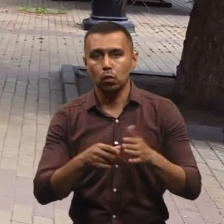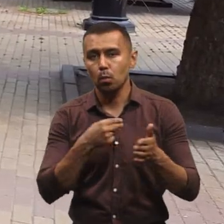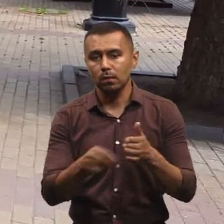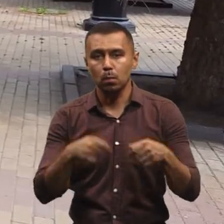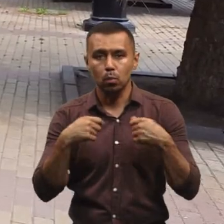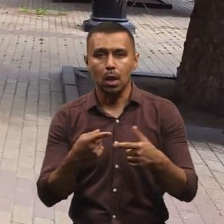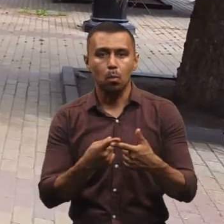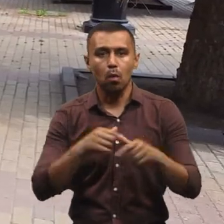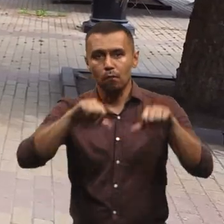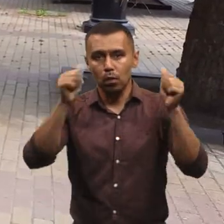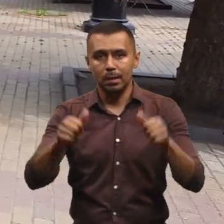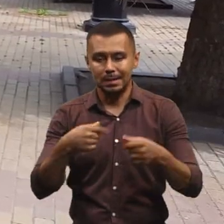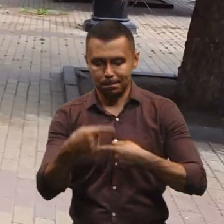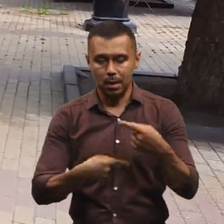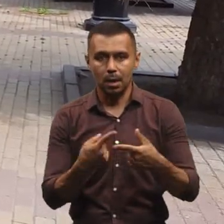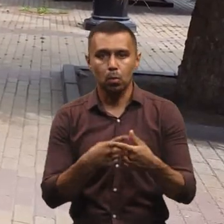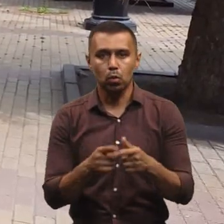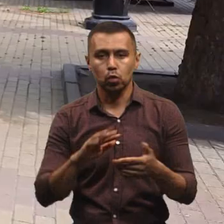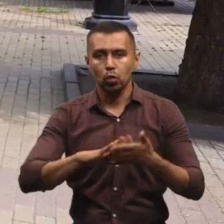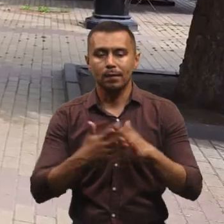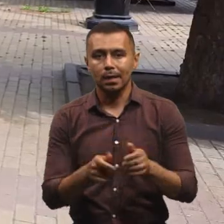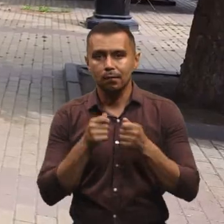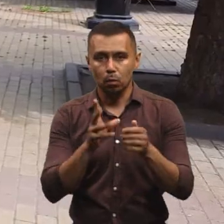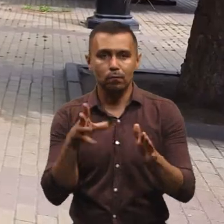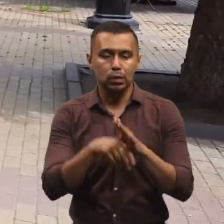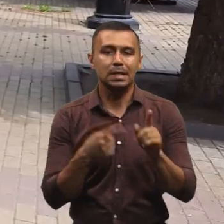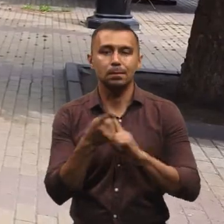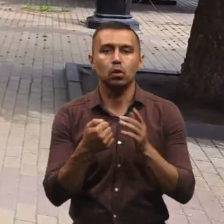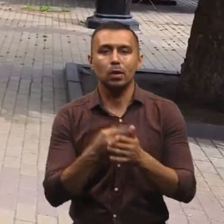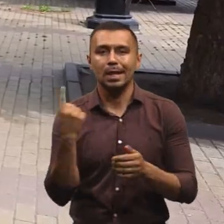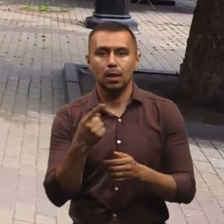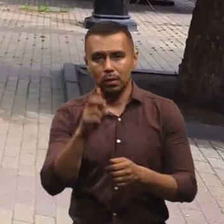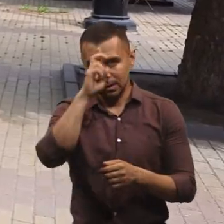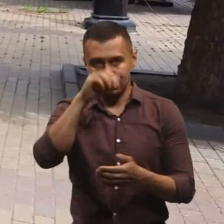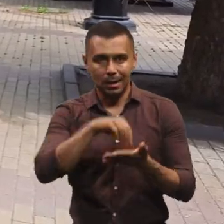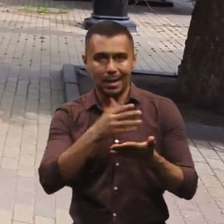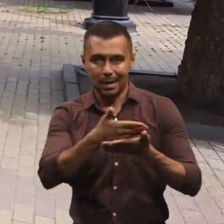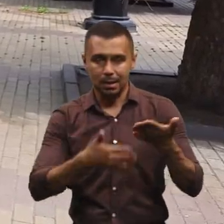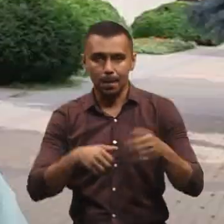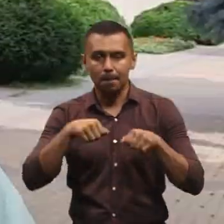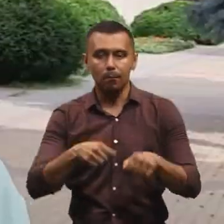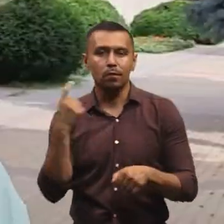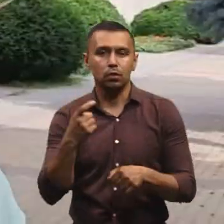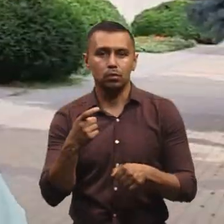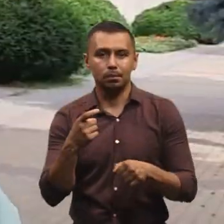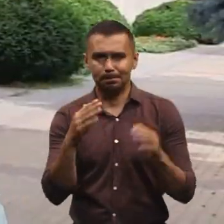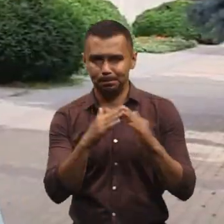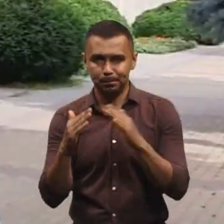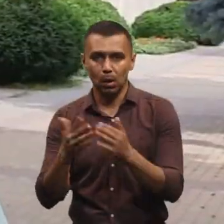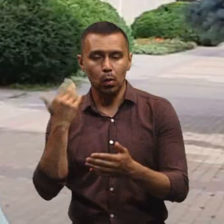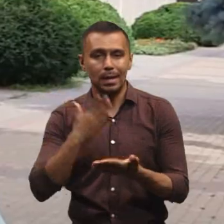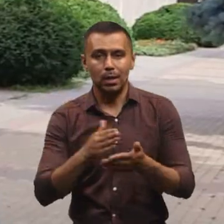або оформлення спадщини чи договір дарування будуть вноситися зміни до єдиного державного реєстру прав власності нерухоме майно коли вже є